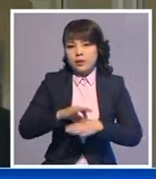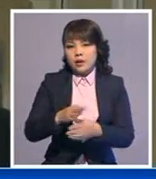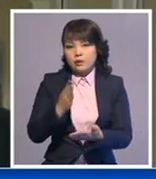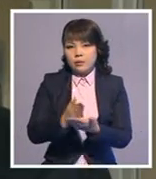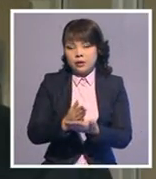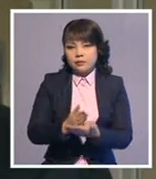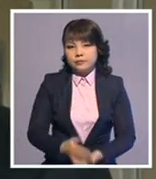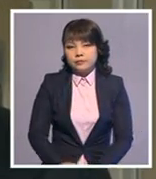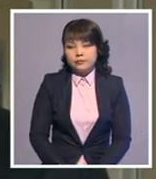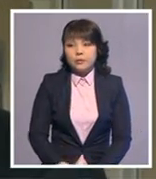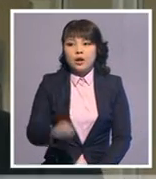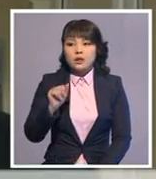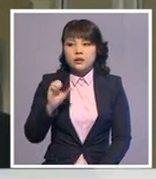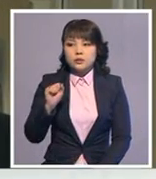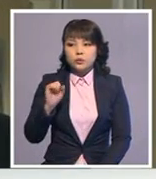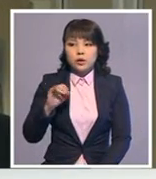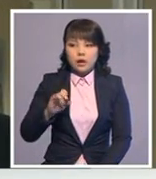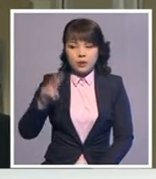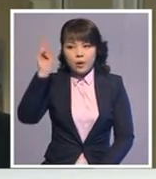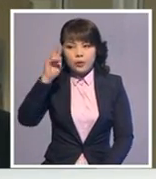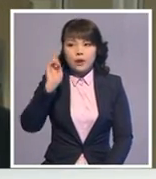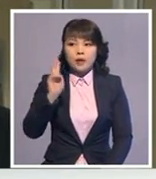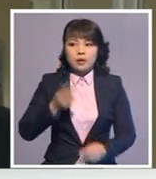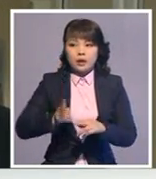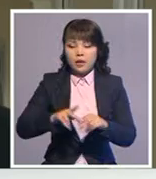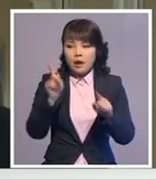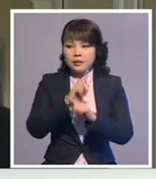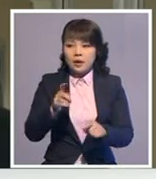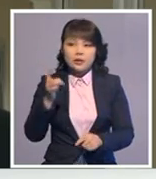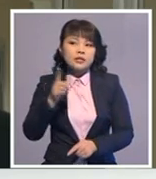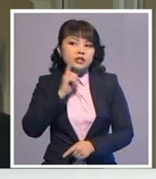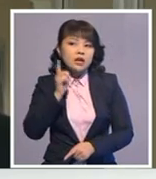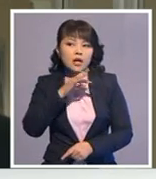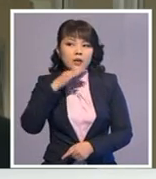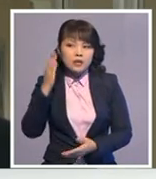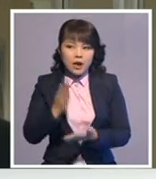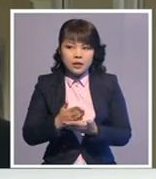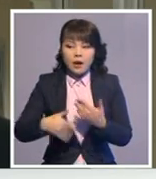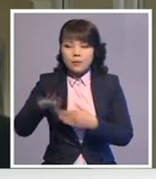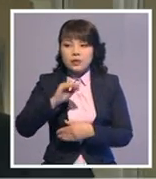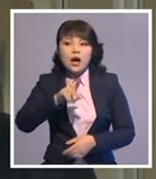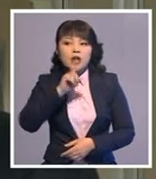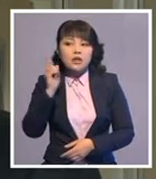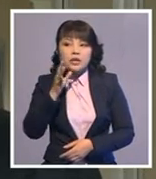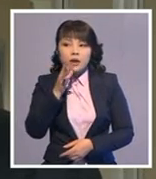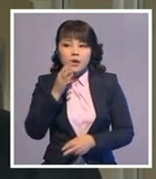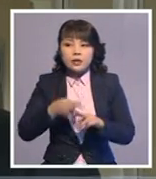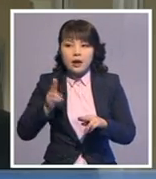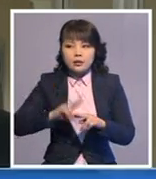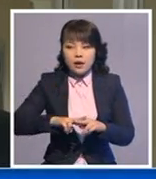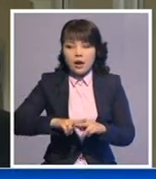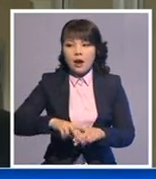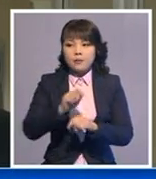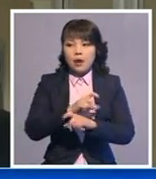Жасұланда оқитын жастар бұл ерекше жастар. Өйткені осындай жас кезінде мына